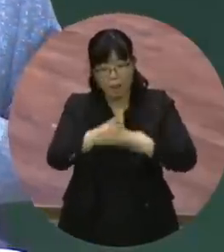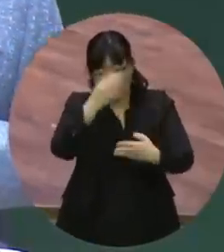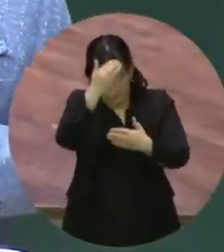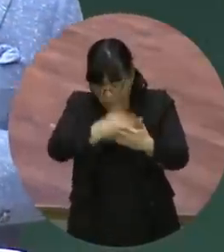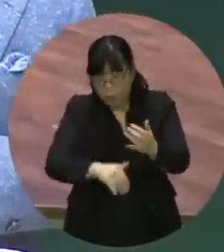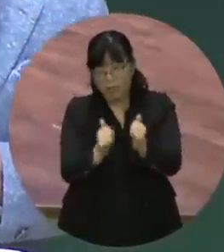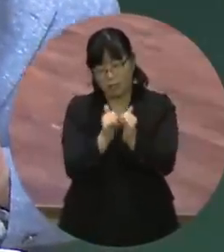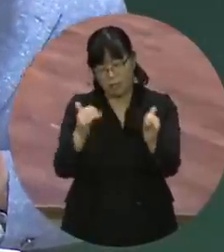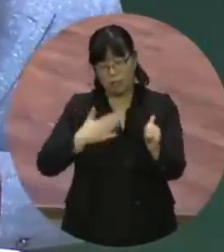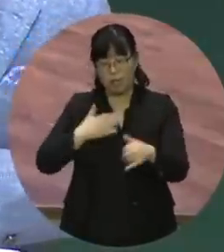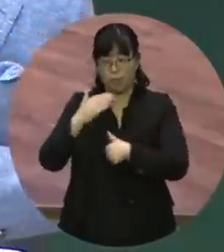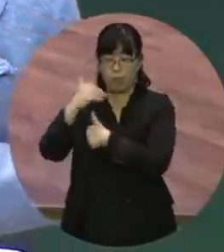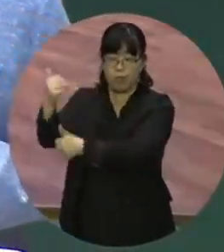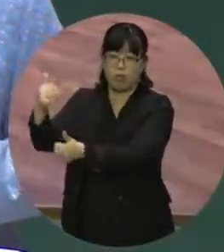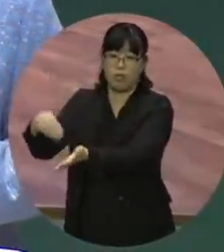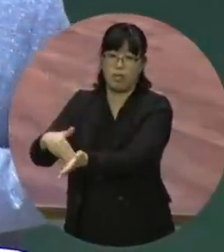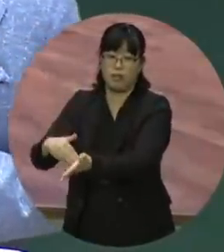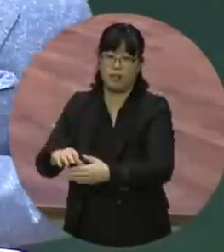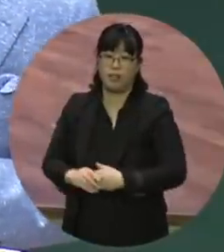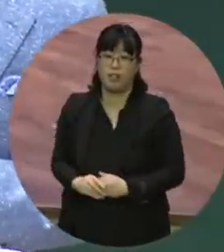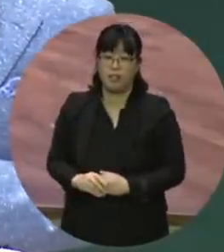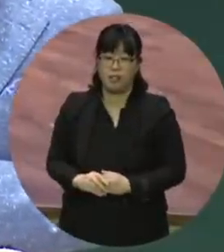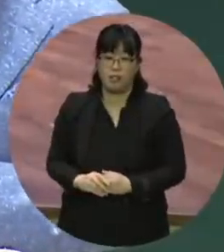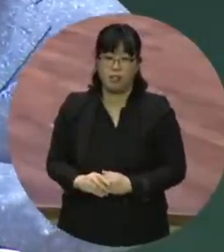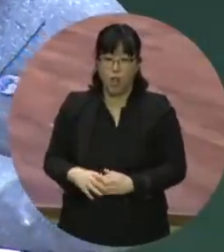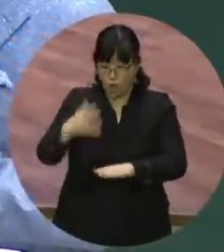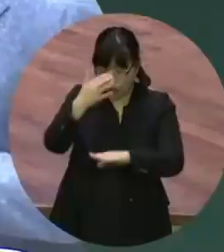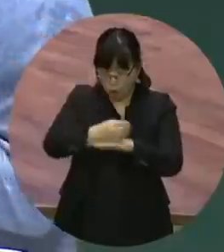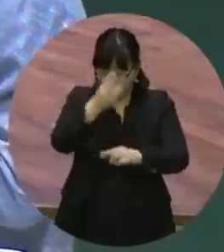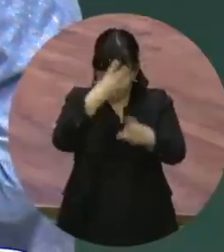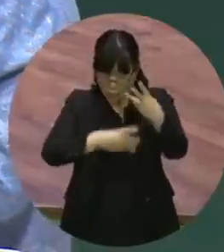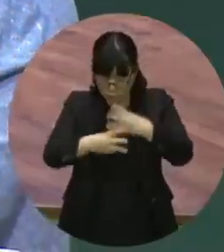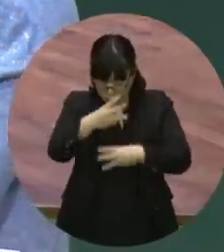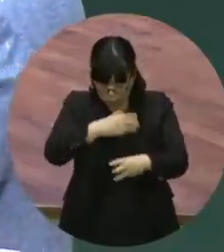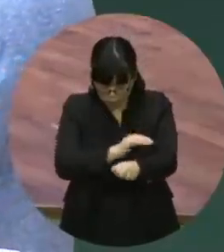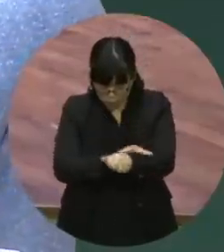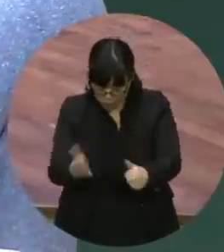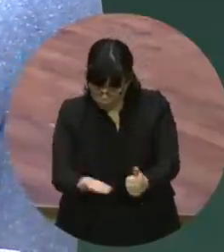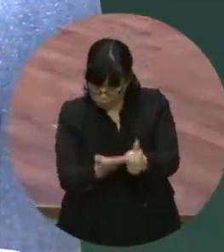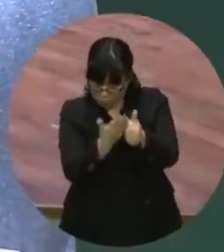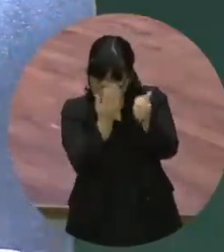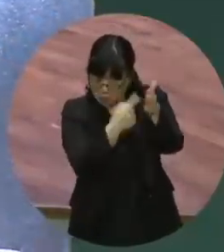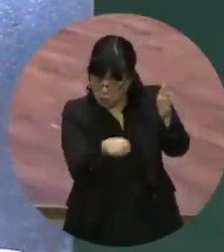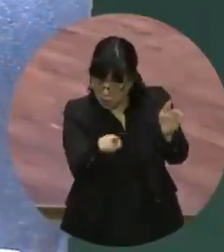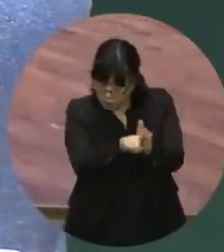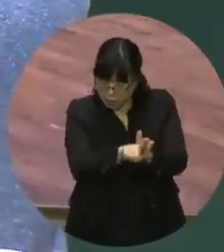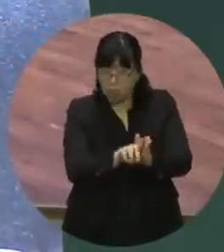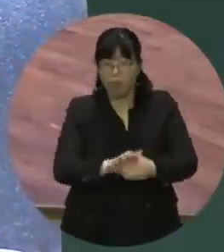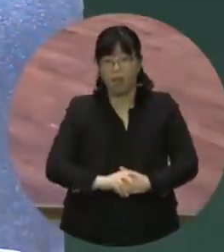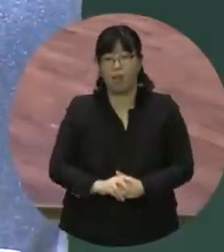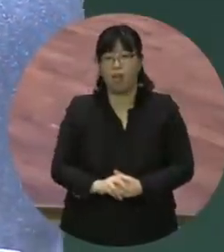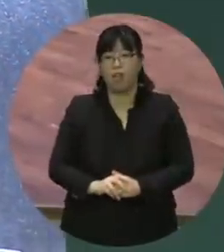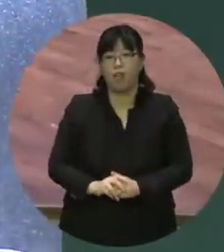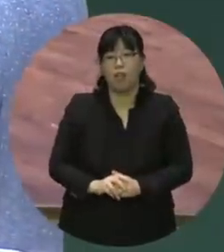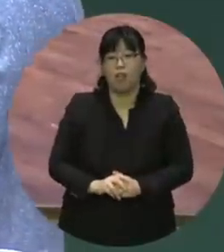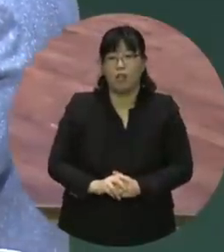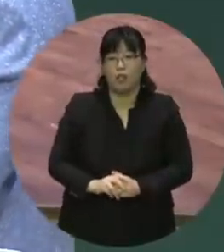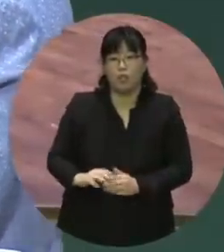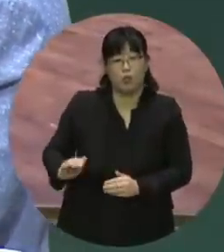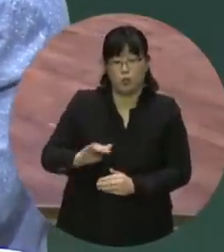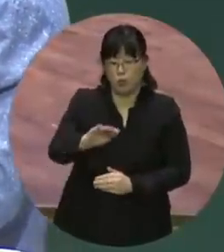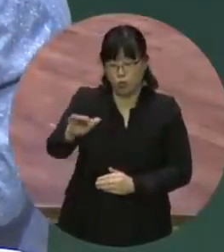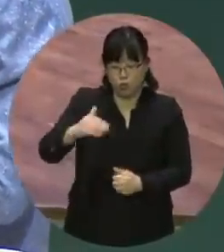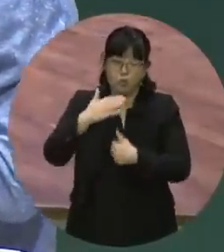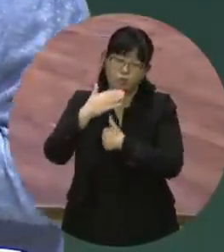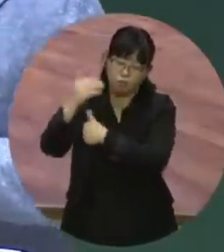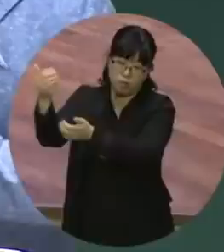피언약, 미스박 운동, 이 도단성 운동, 파수꾼 운동, 회당 운동 모든 것을 렘넌트 살려내라고